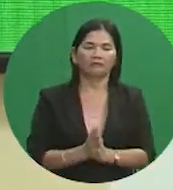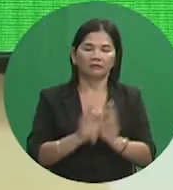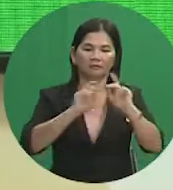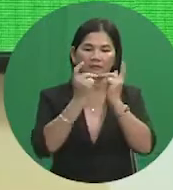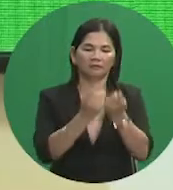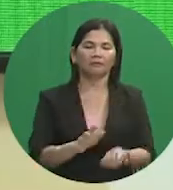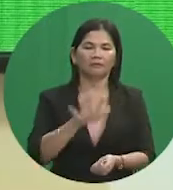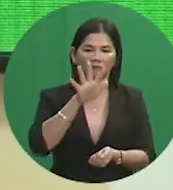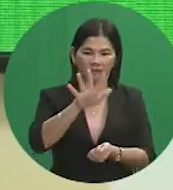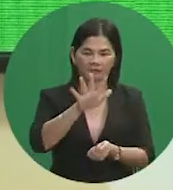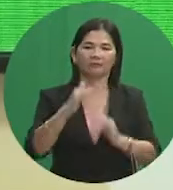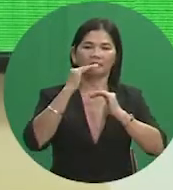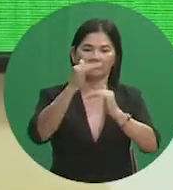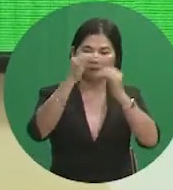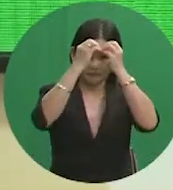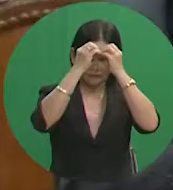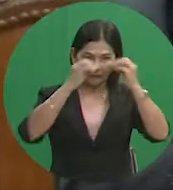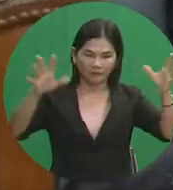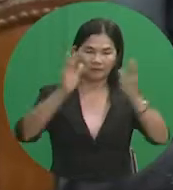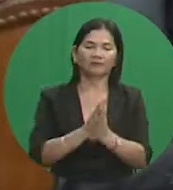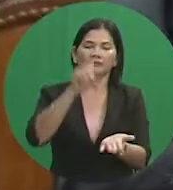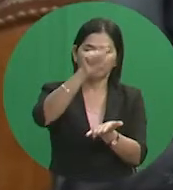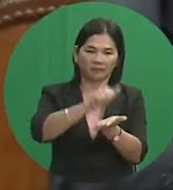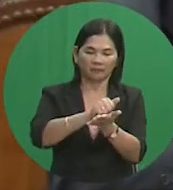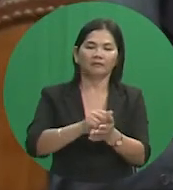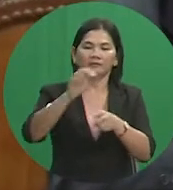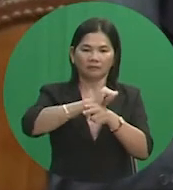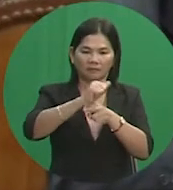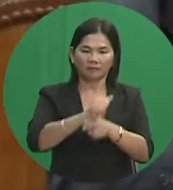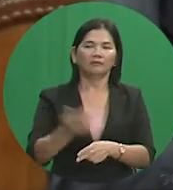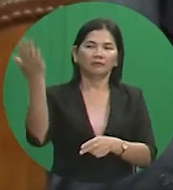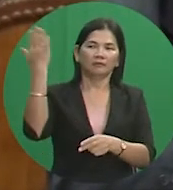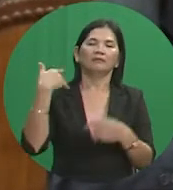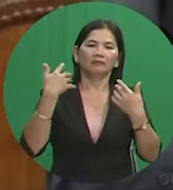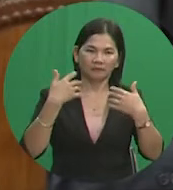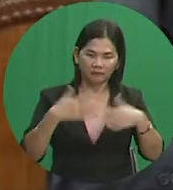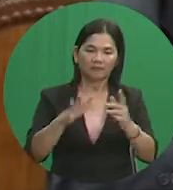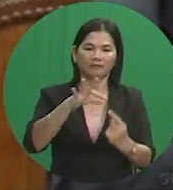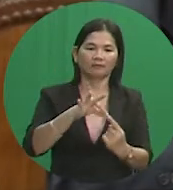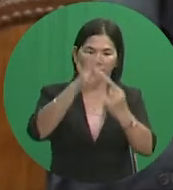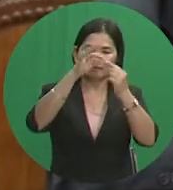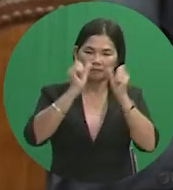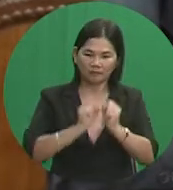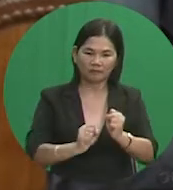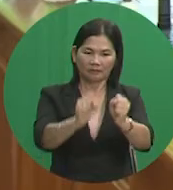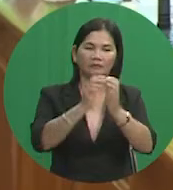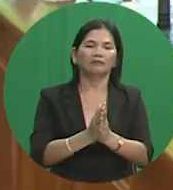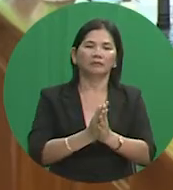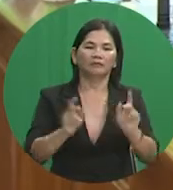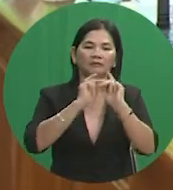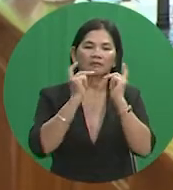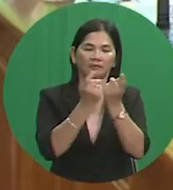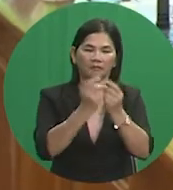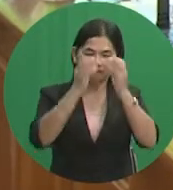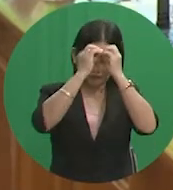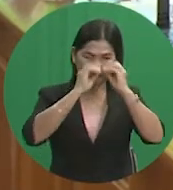កដ្ឋានទាំង5ចំណុះឲ្យក្រសួងព័ត៌មានសម្រាប់អនុវត្តបានក្នុងរយៈពេលកន្លងមកនេះពិសេសកិច្ចខិតខំប្រឹងប្រែងរបស់អគ្គនាយកដ្ឋានផ្ស